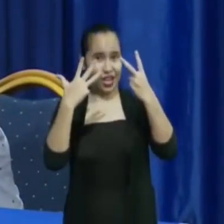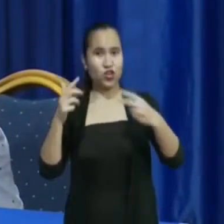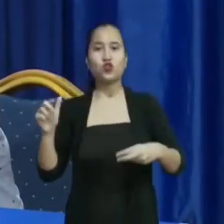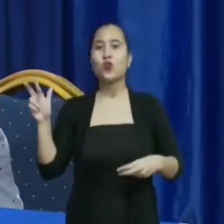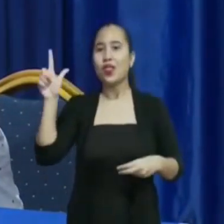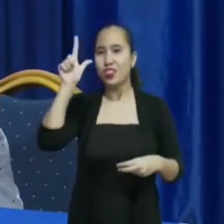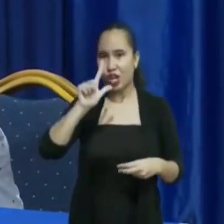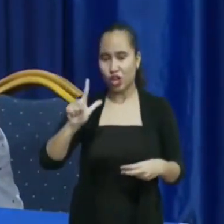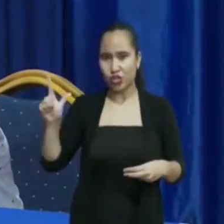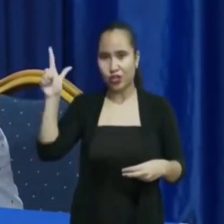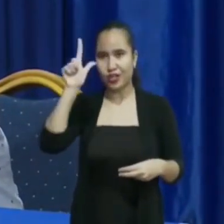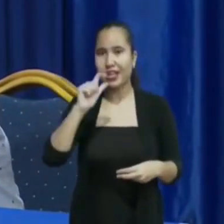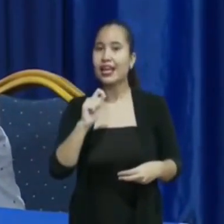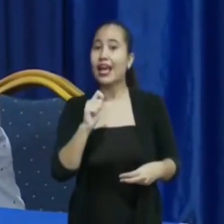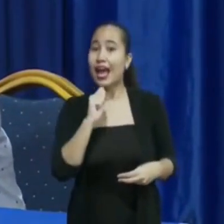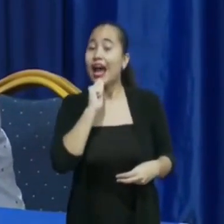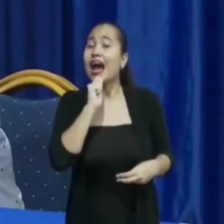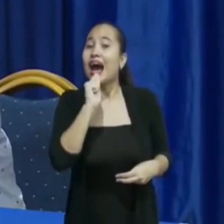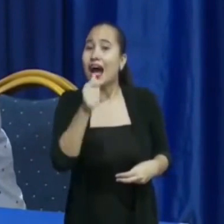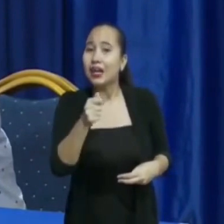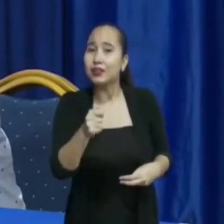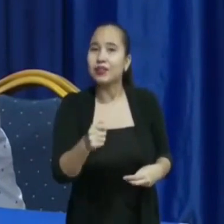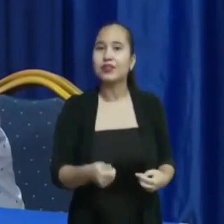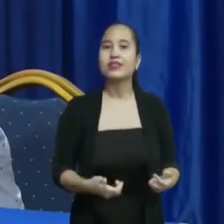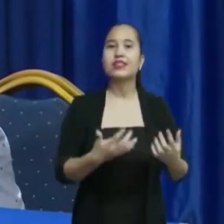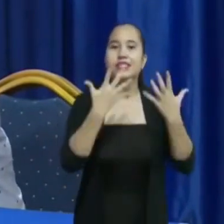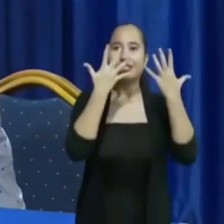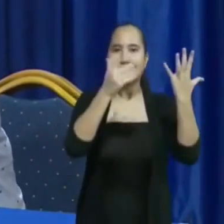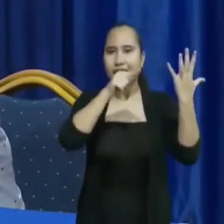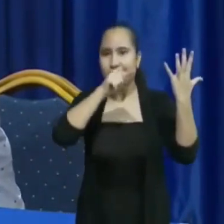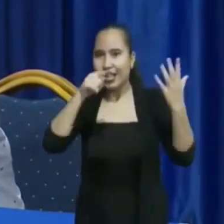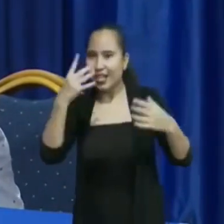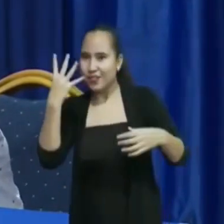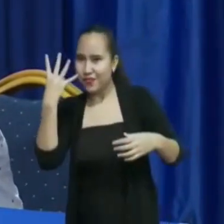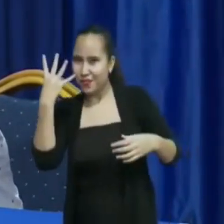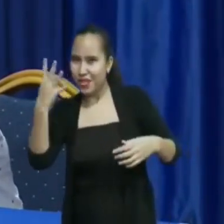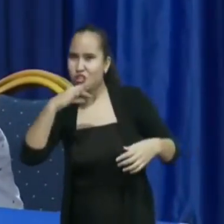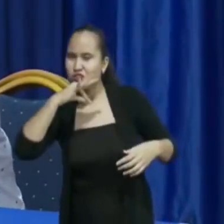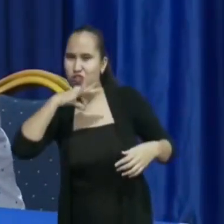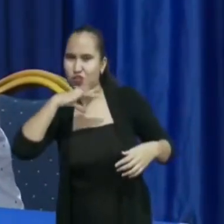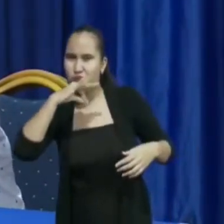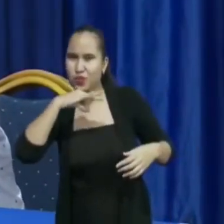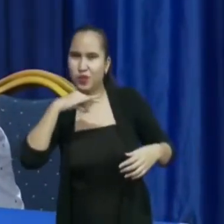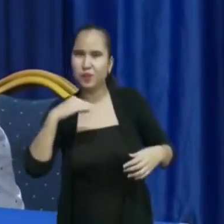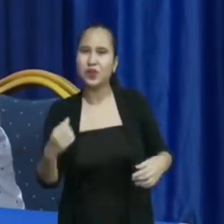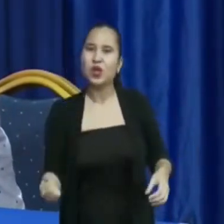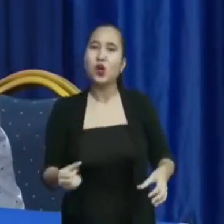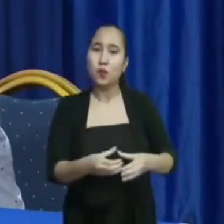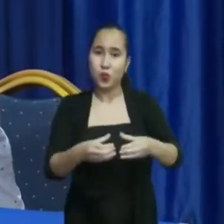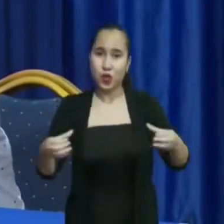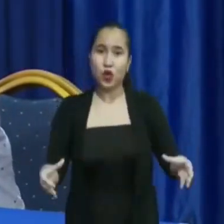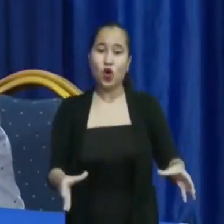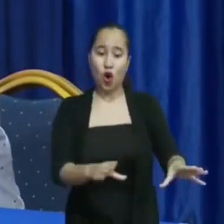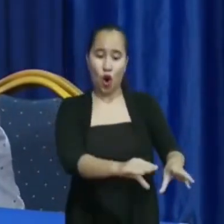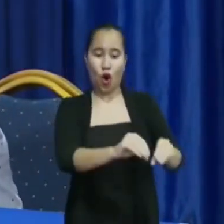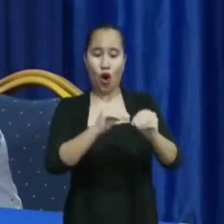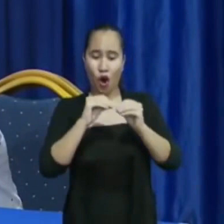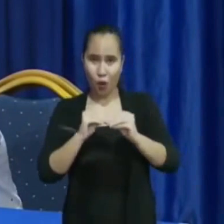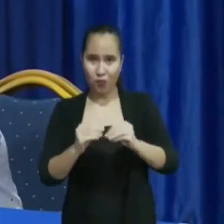juni en zij kunnen zich aanmelden tussen 10 en 4 uur 's middags bij het bureau